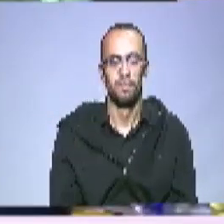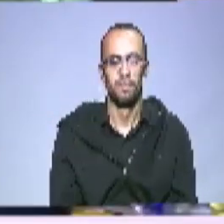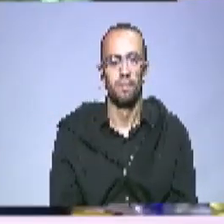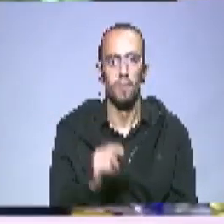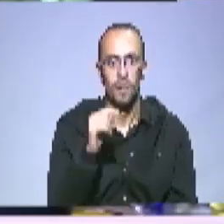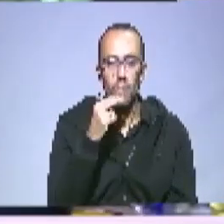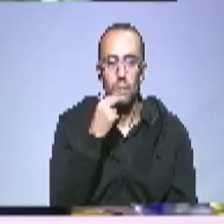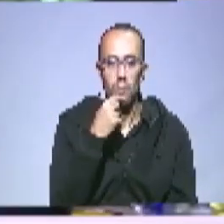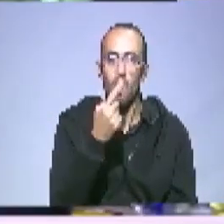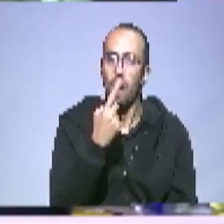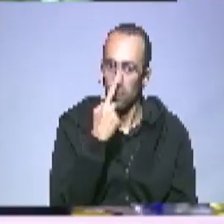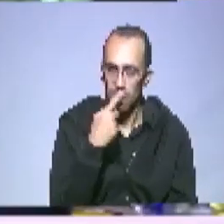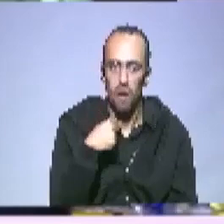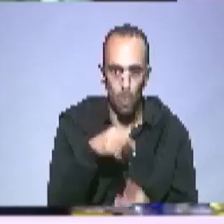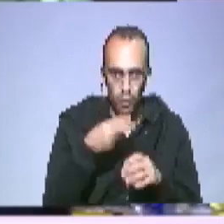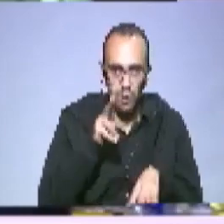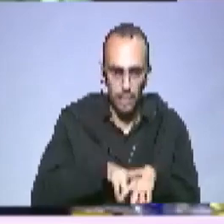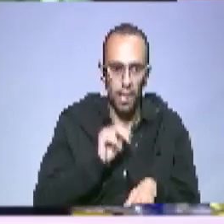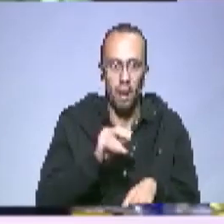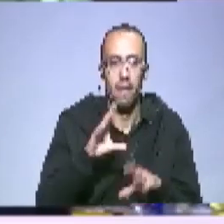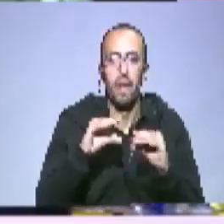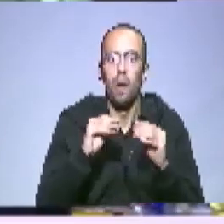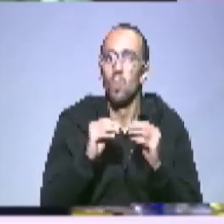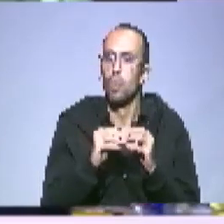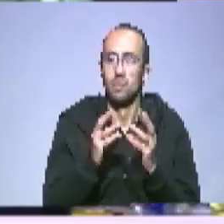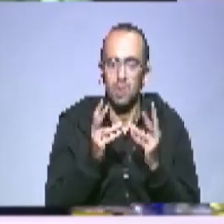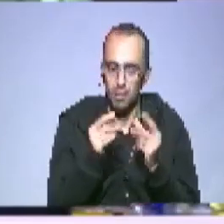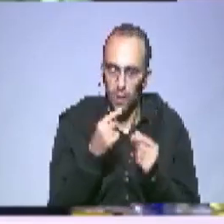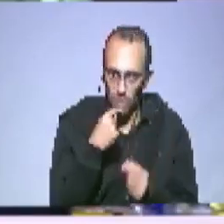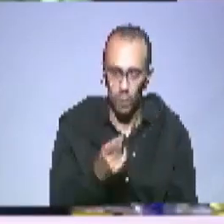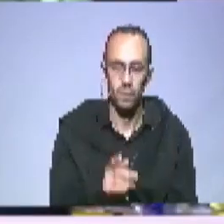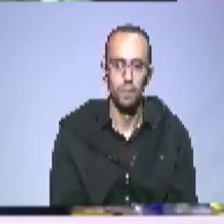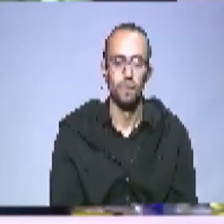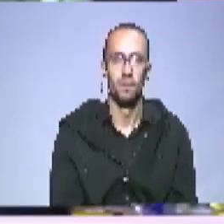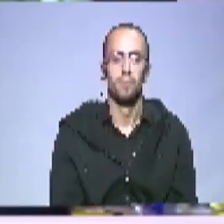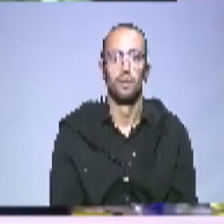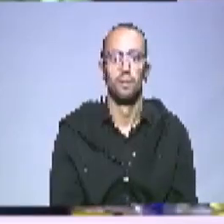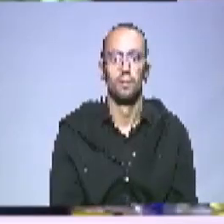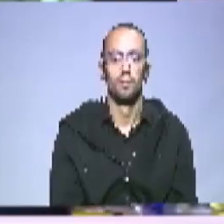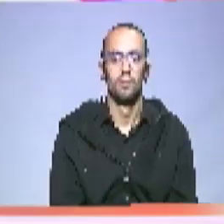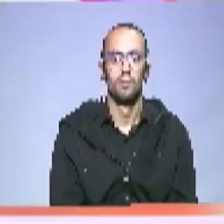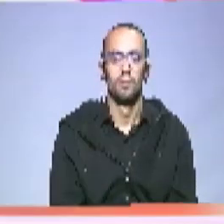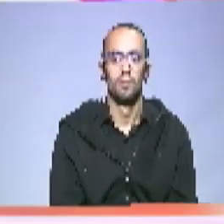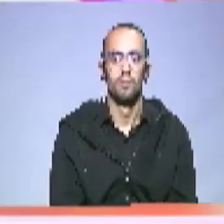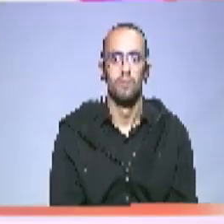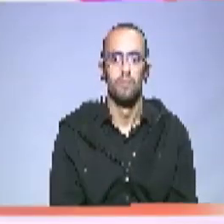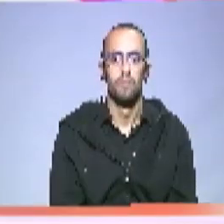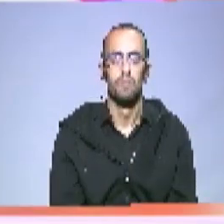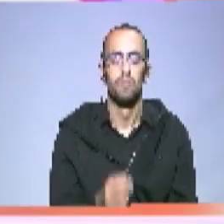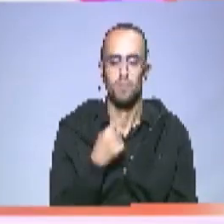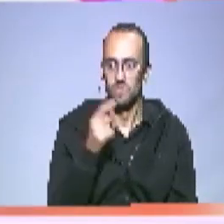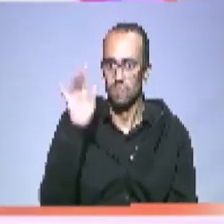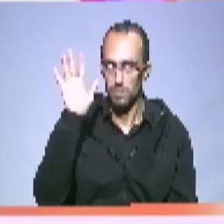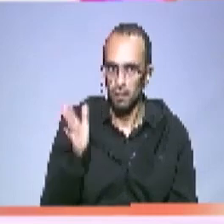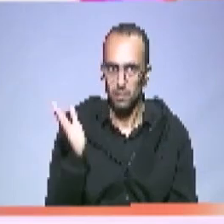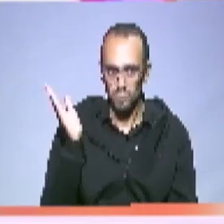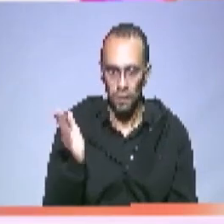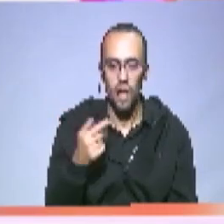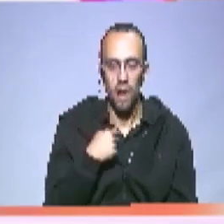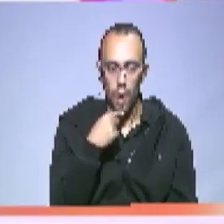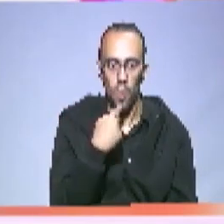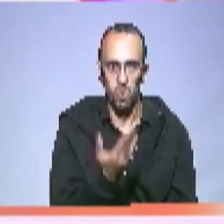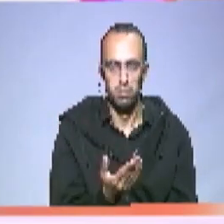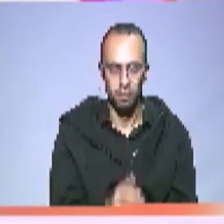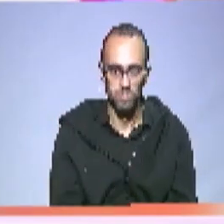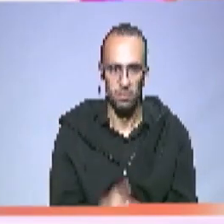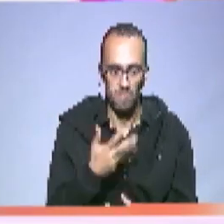استاذه مريم حاضر على الـ على الـ مقادير الكيكه، يا ريت تطلعوها على الشاشه وانا هقولها لحضرتك دلوقتي حالا